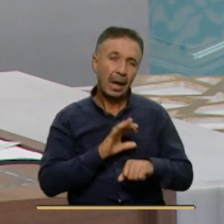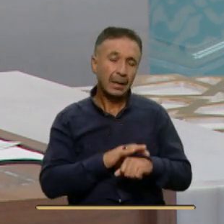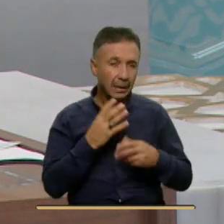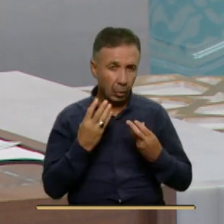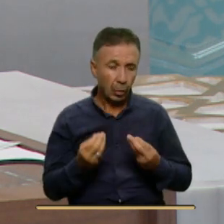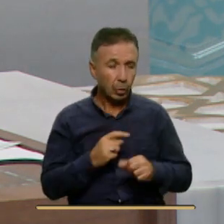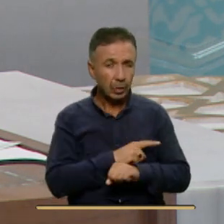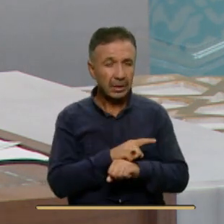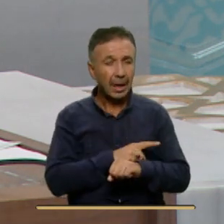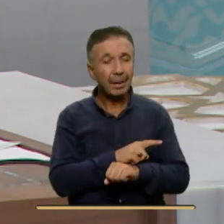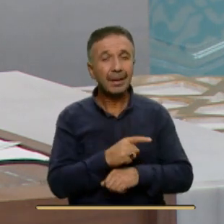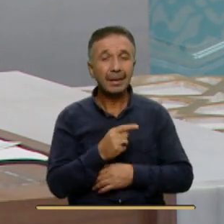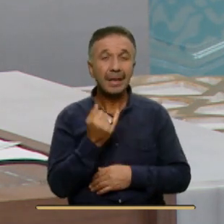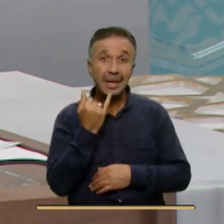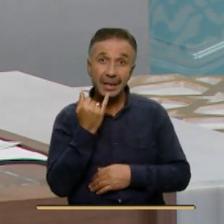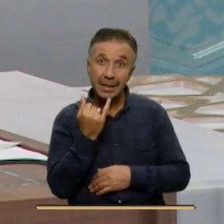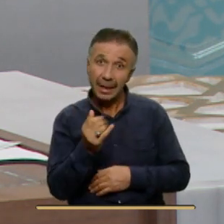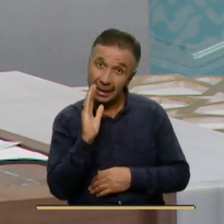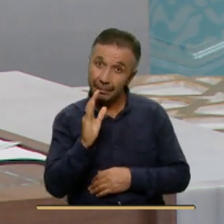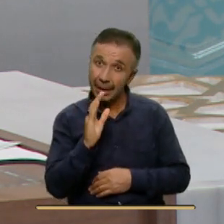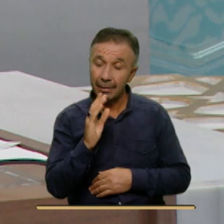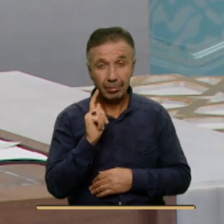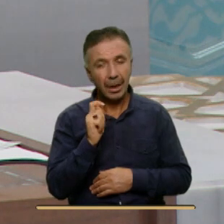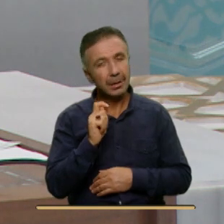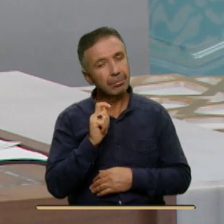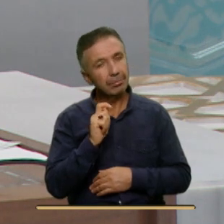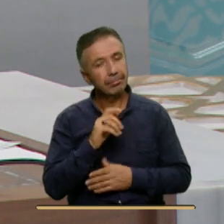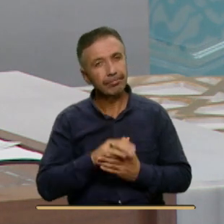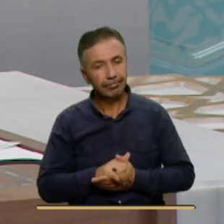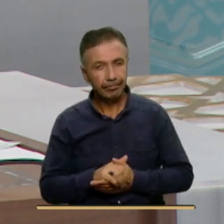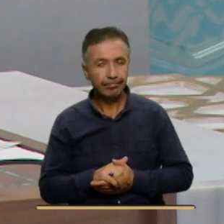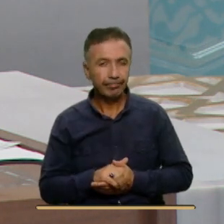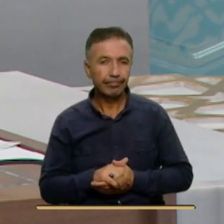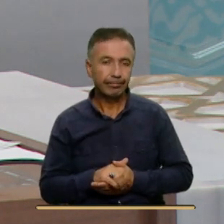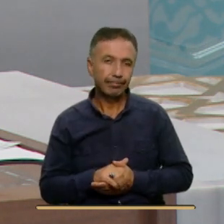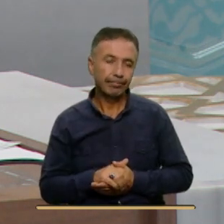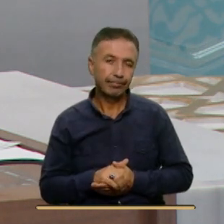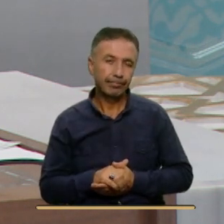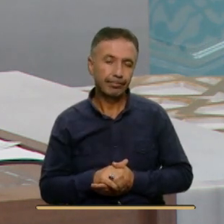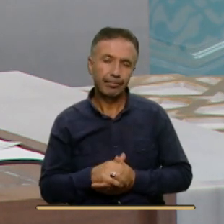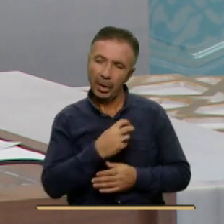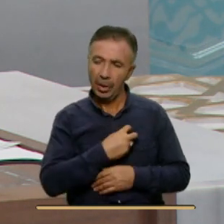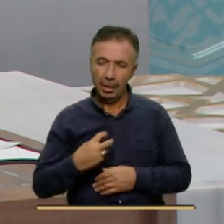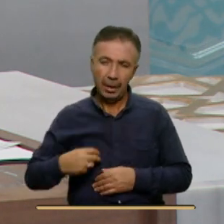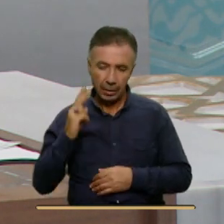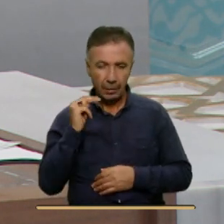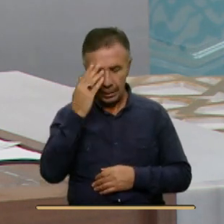Hastalandığında ziyaret etmendir. Efendimiz sallallahu aleyhi ve sellemin tavsiyesi.